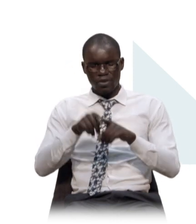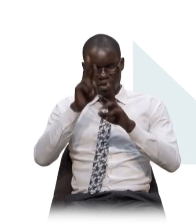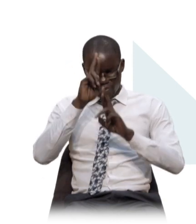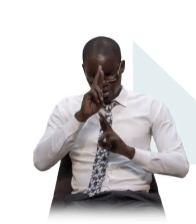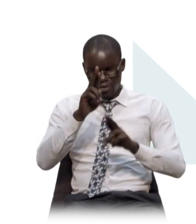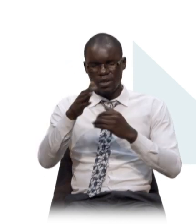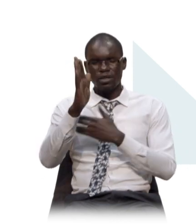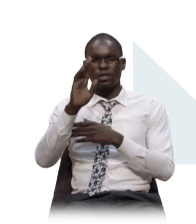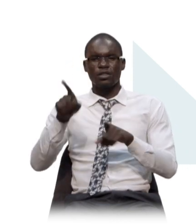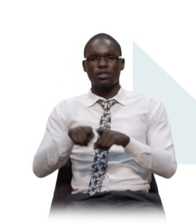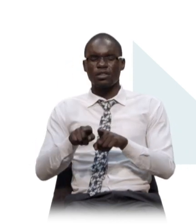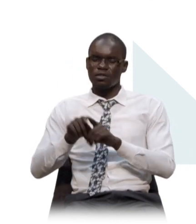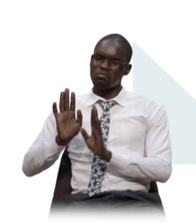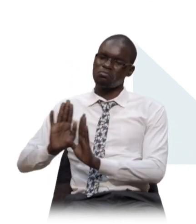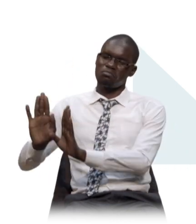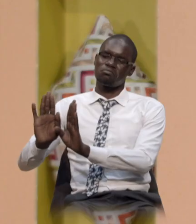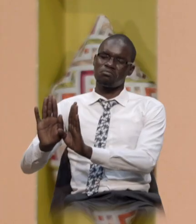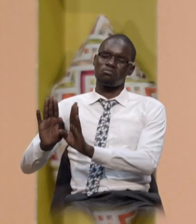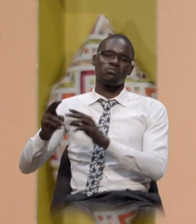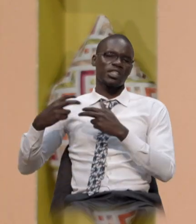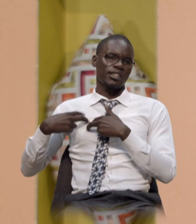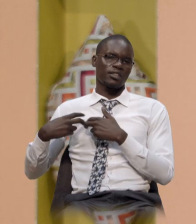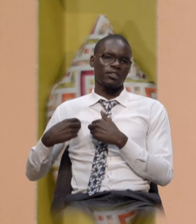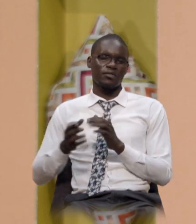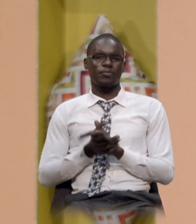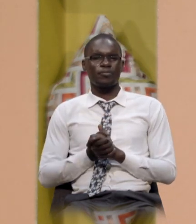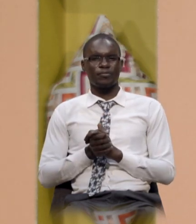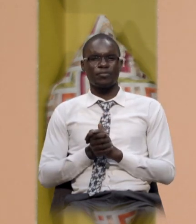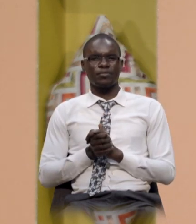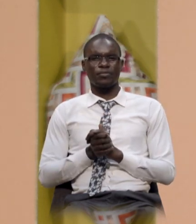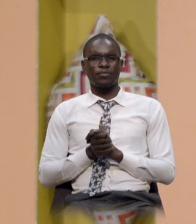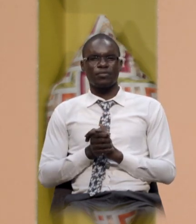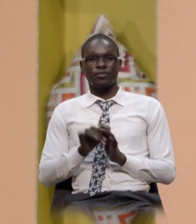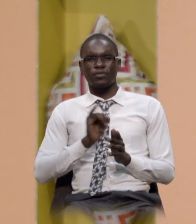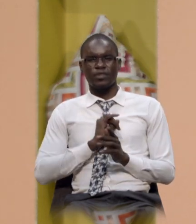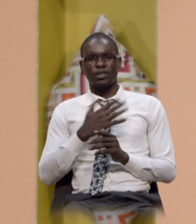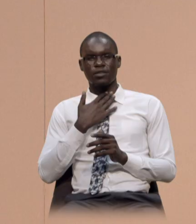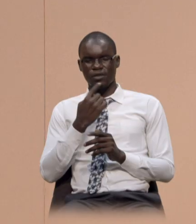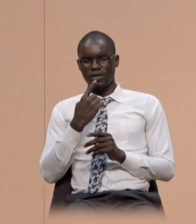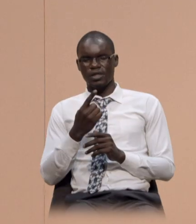na kuepukana na uovu." Watumishi wa Bwana, ningaliweza kusema ya kwamba Bwana